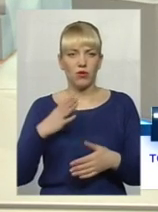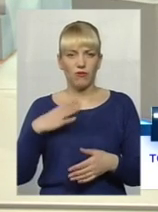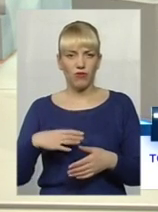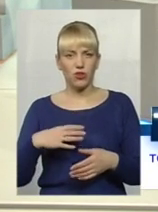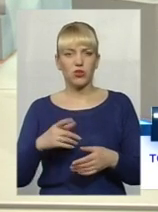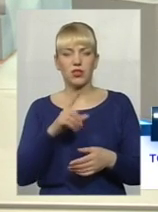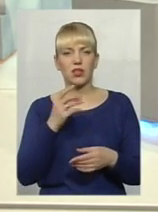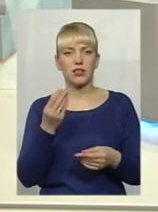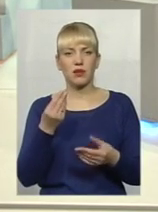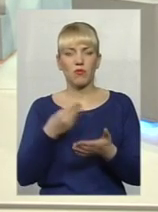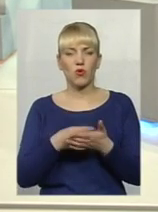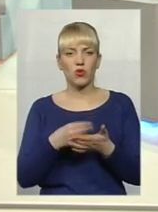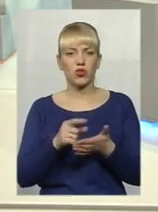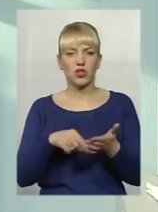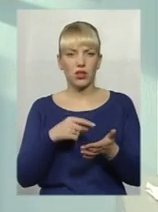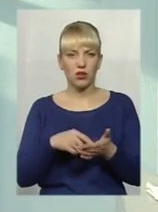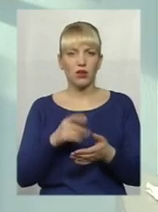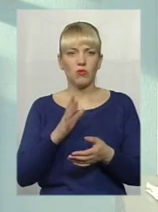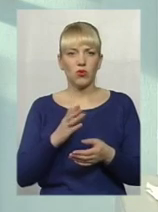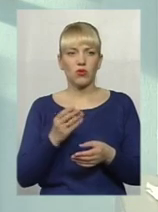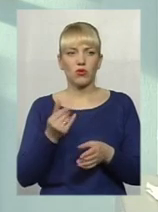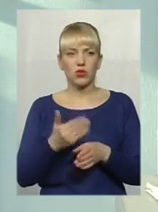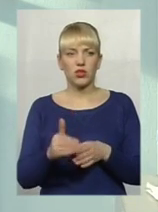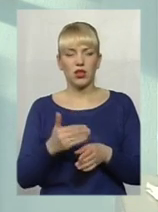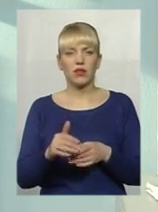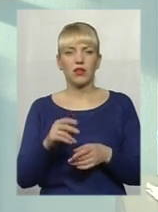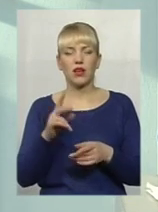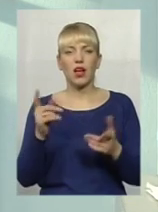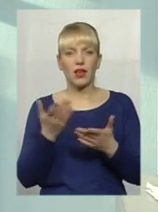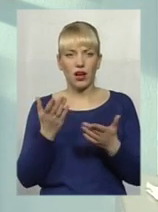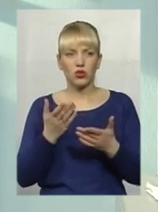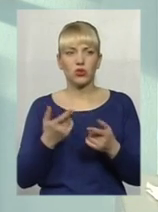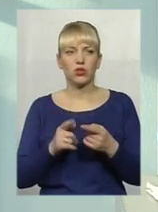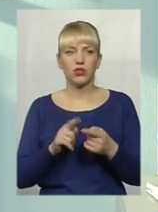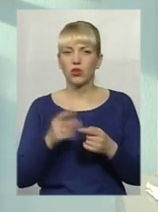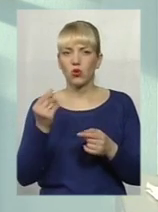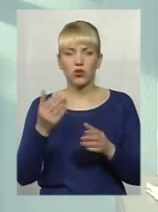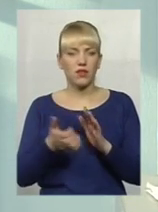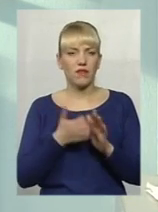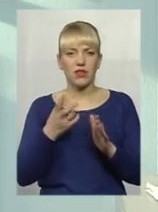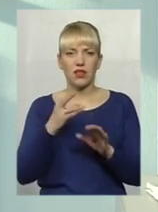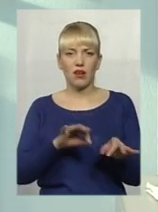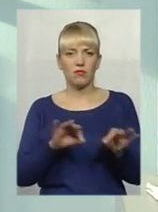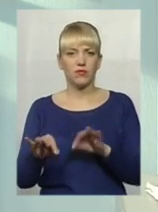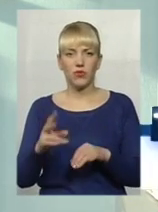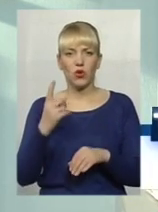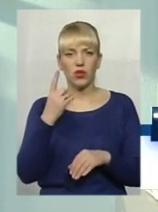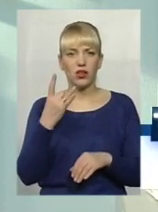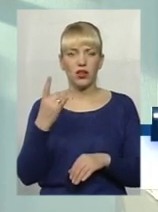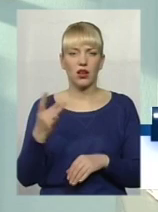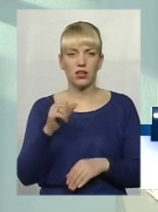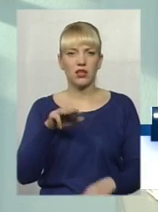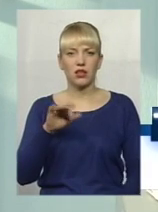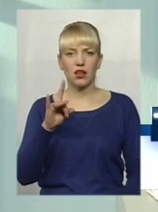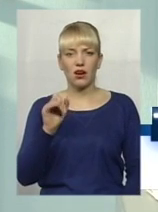їх утилізацію, то тих коштів, які ми передбачили з природоохоронного фонду на роботу мобільних пунктів, просто не вистачить. Але один раз в травні ми проведемо,